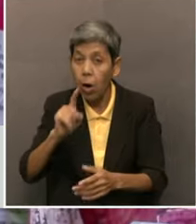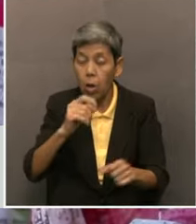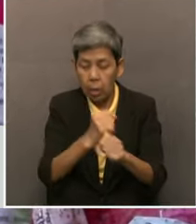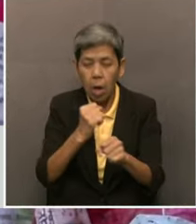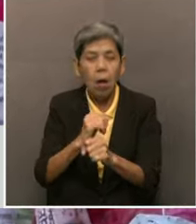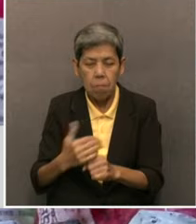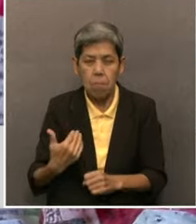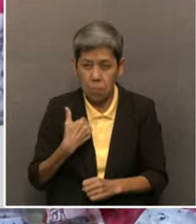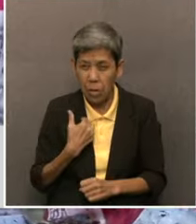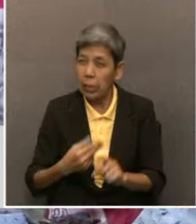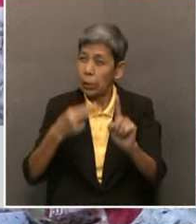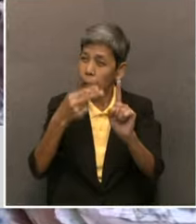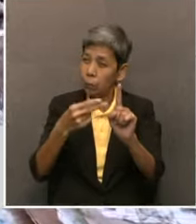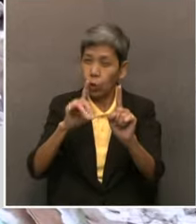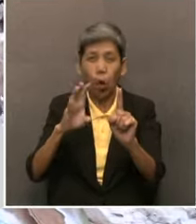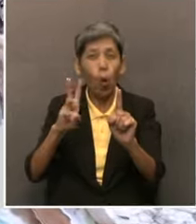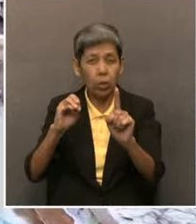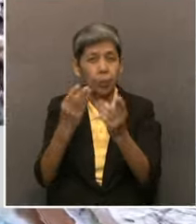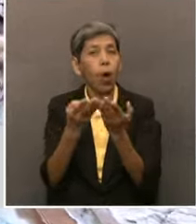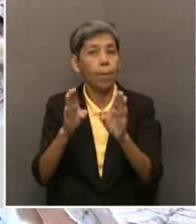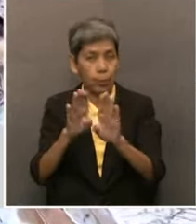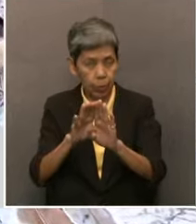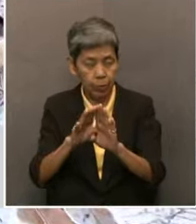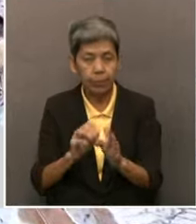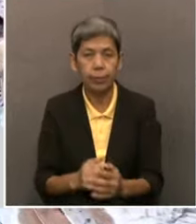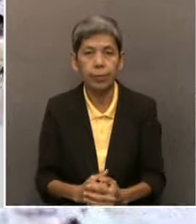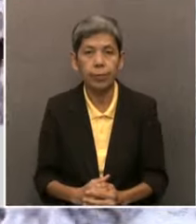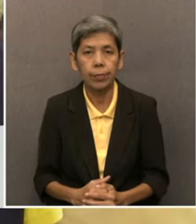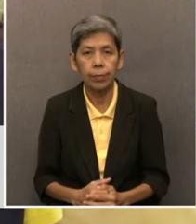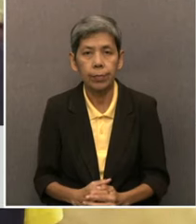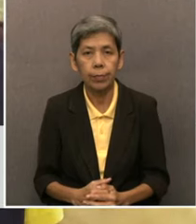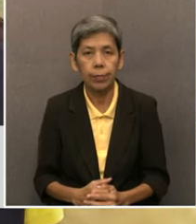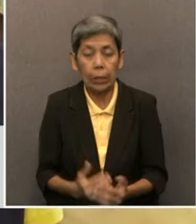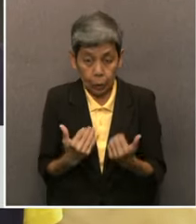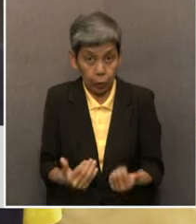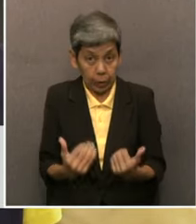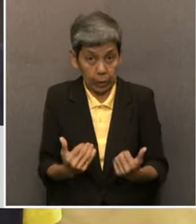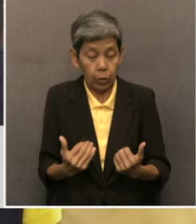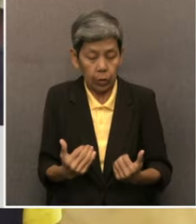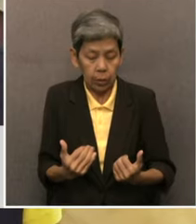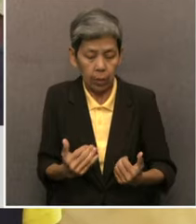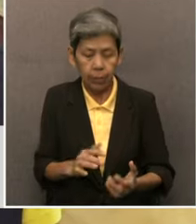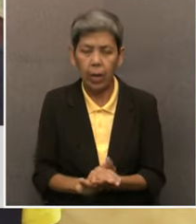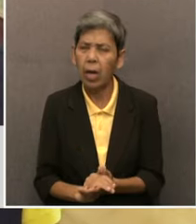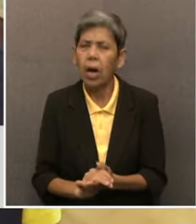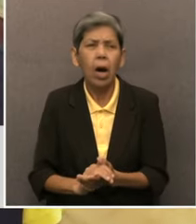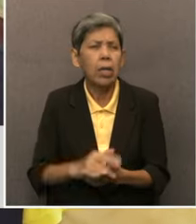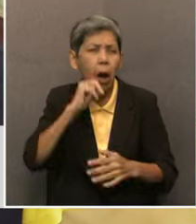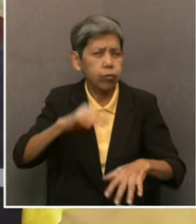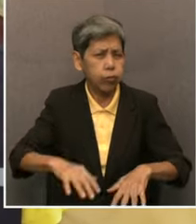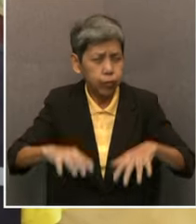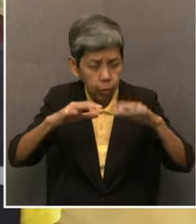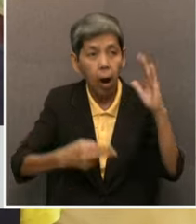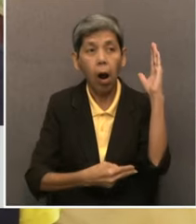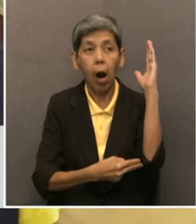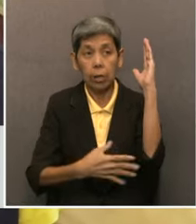น1160ครัวเรือนค ่ ะ ในขณะนี้เนี่ยหลังจาก เกิดเหตุอุทกภัยของหาด